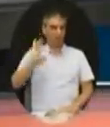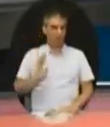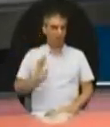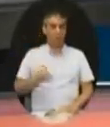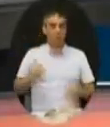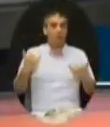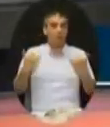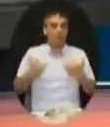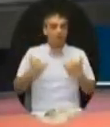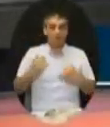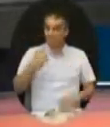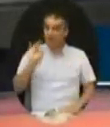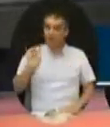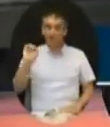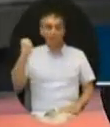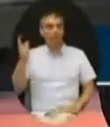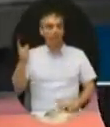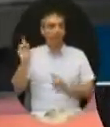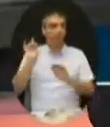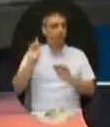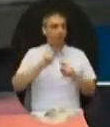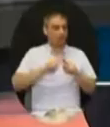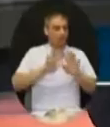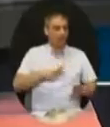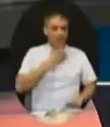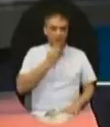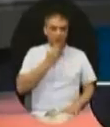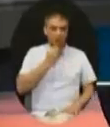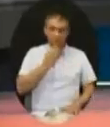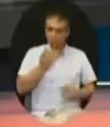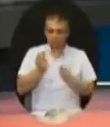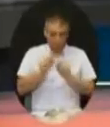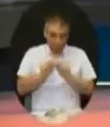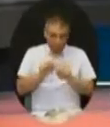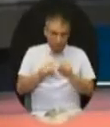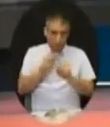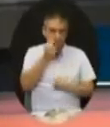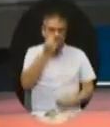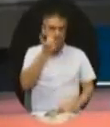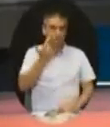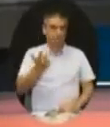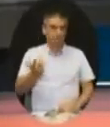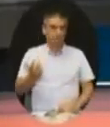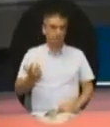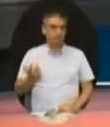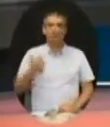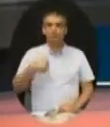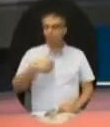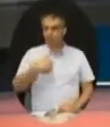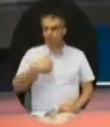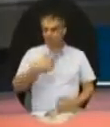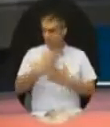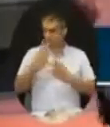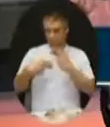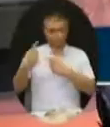עכשיו, מאנטי-ציונות לאנטישמיות, יש רק צד אחד. ואנחנו ערים